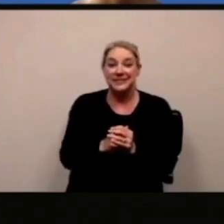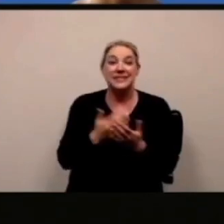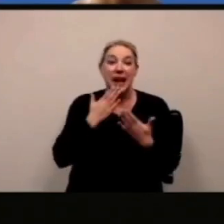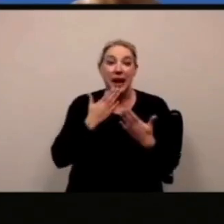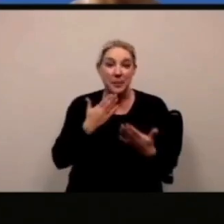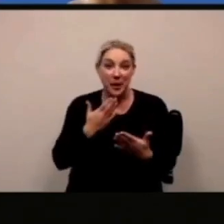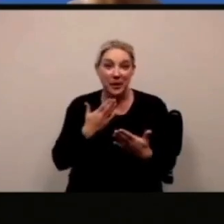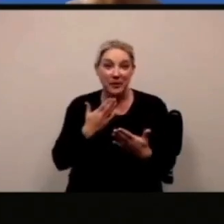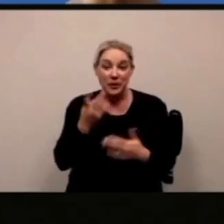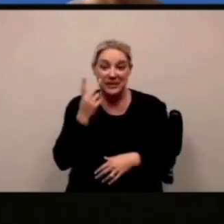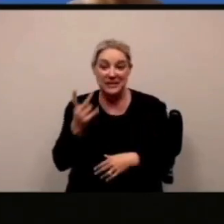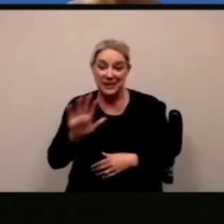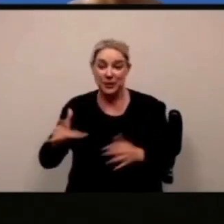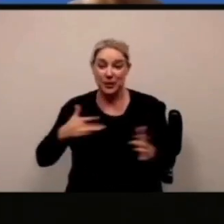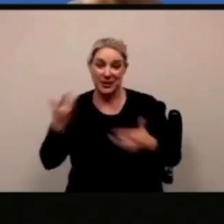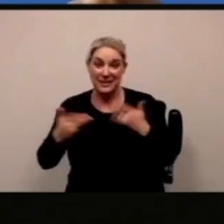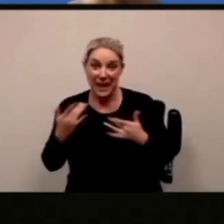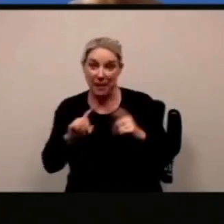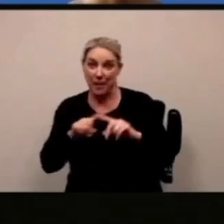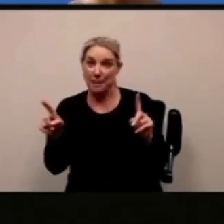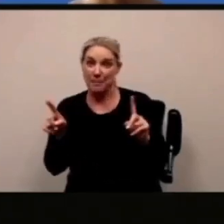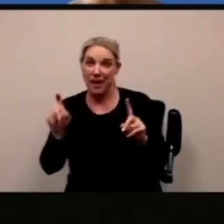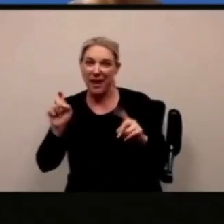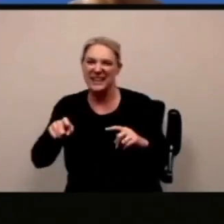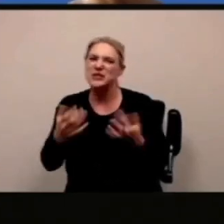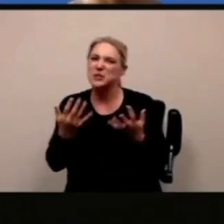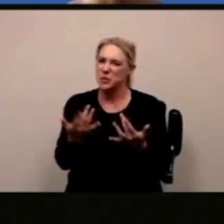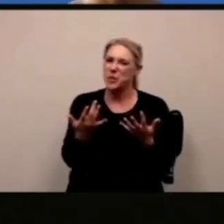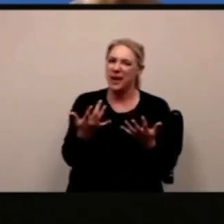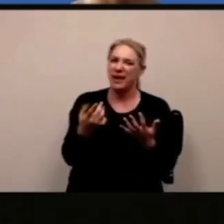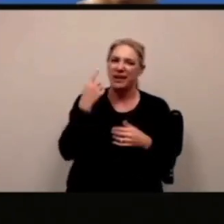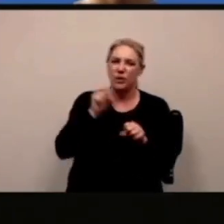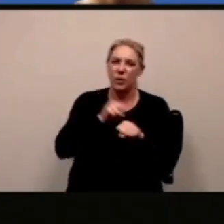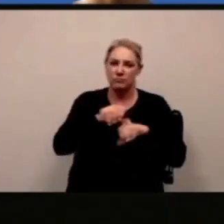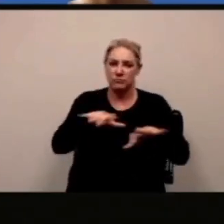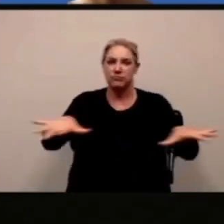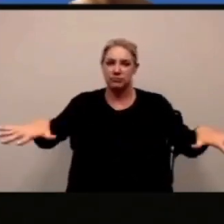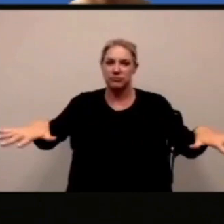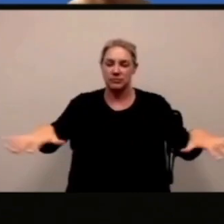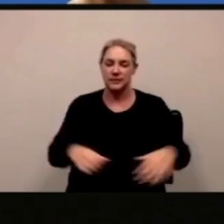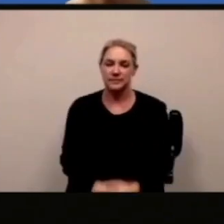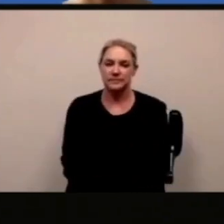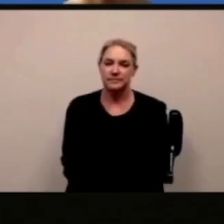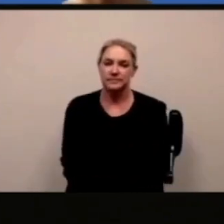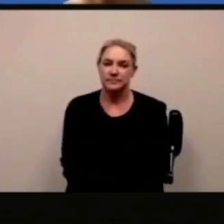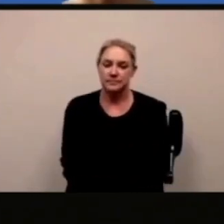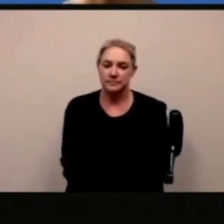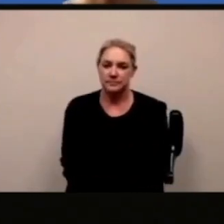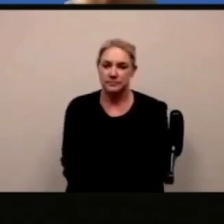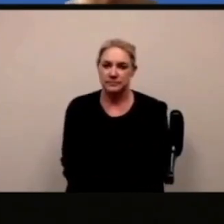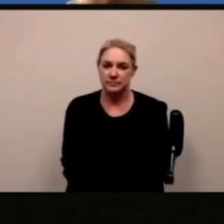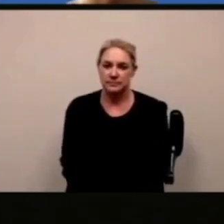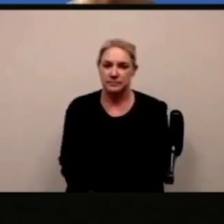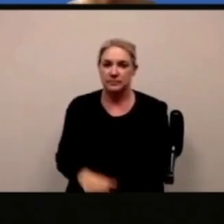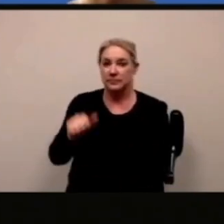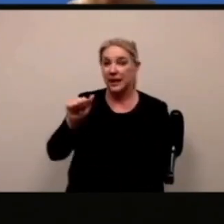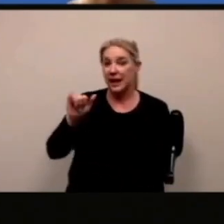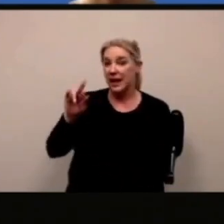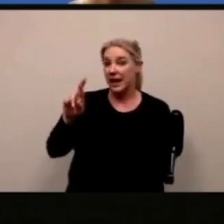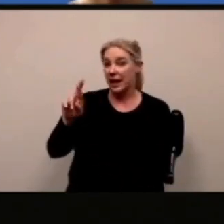ますこちらについてはうまくいってないってことでちょっと